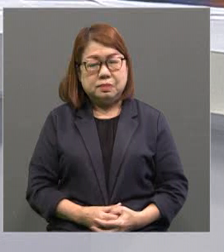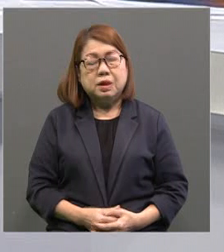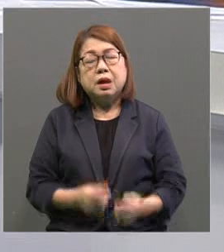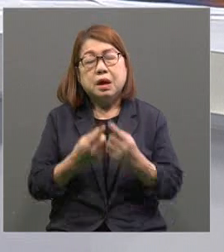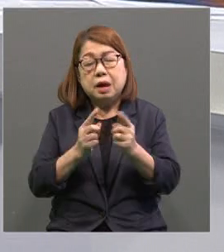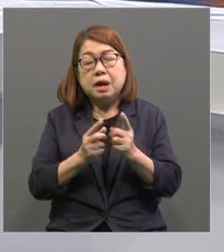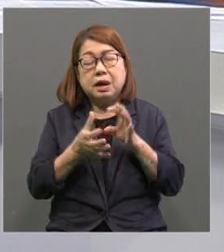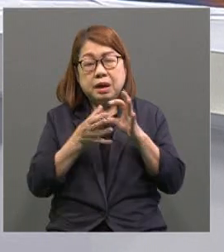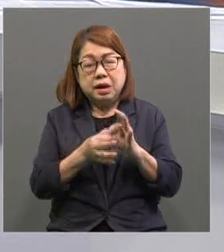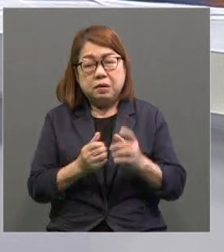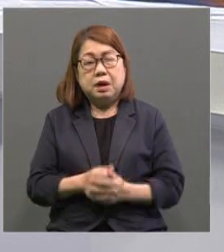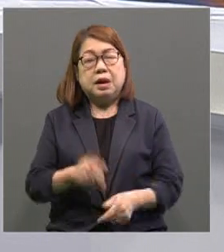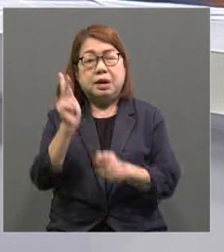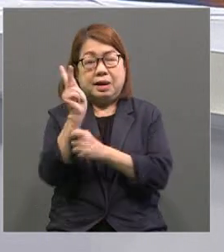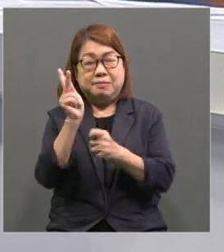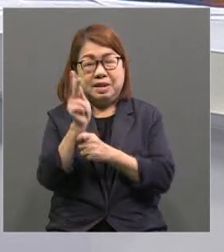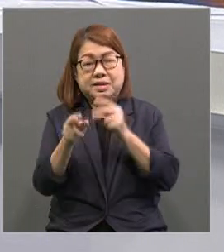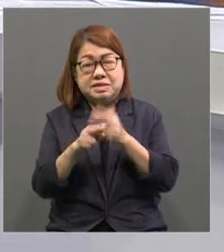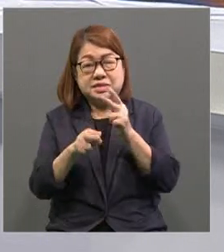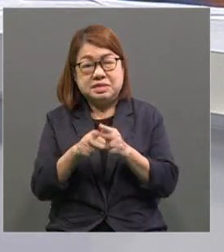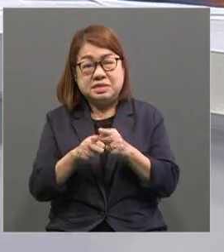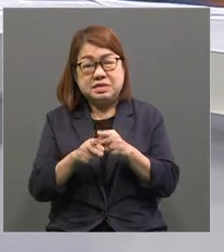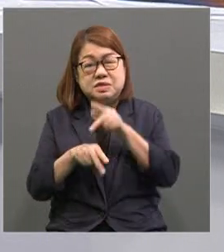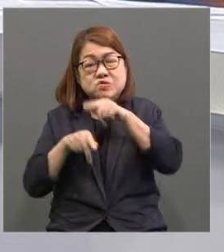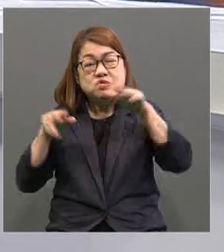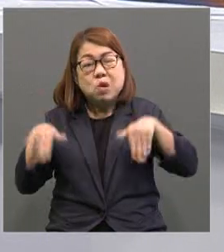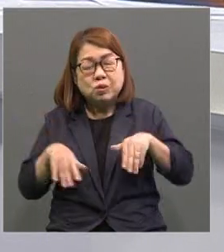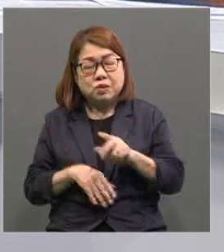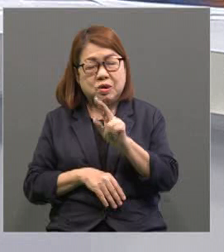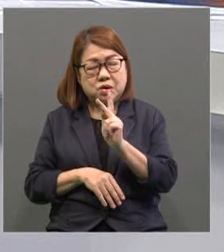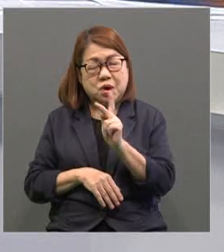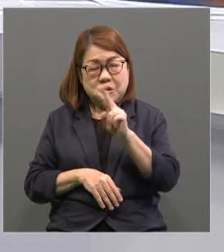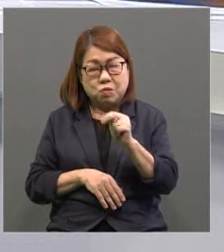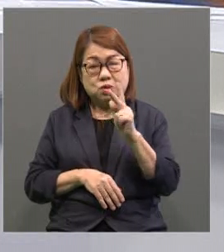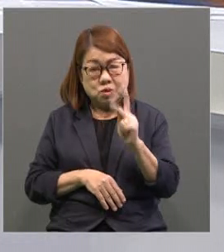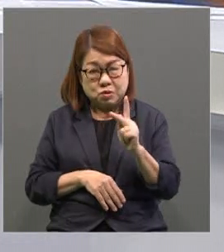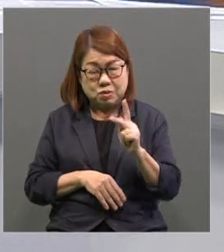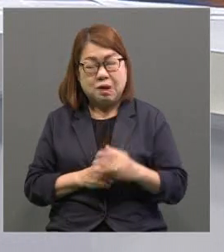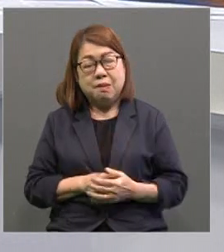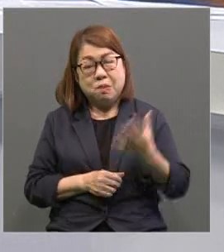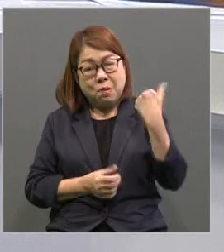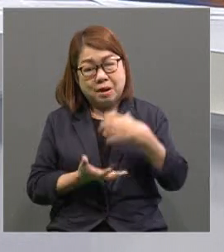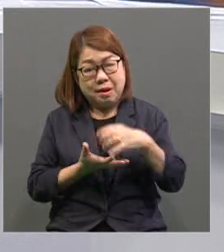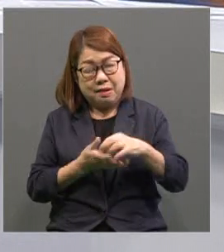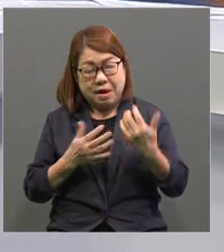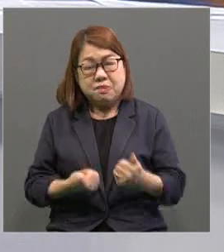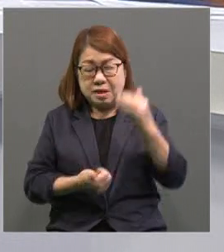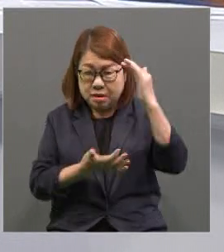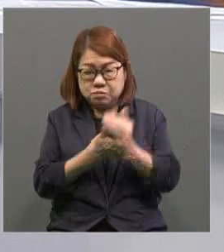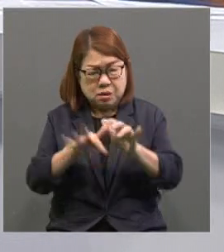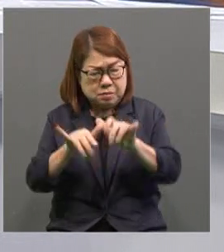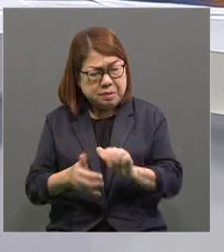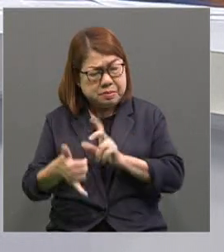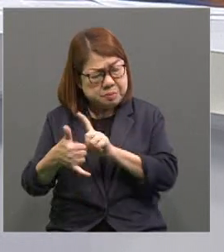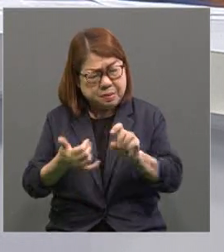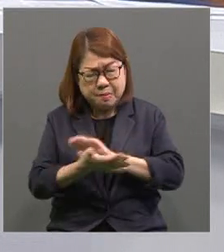ส่วนความคืบหน้าคดีกำนันนกนะคะอย่างที่เมื่อวานเราทิ้งท้ายกันเอาไว้แล้วว่าวันนี้เนี่ยทางตำรวจเขาจะนำสำนวนคดีไปส่งให้อั